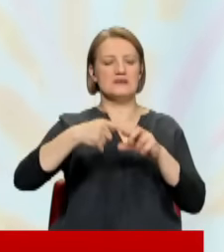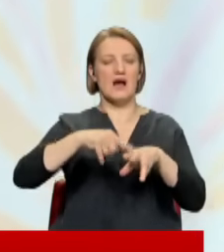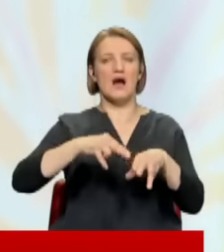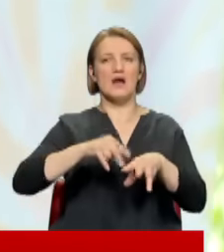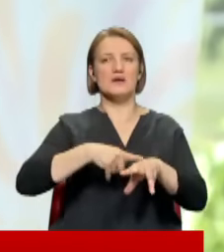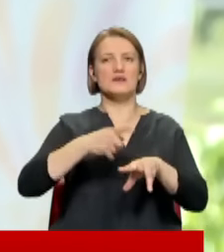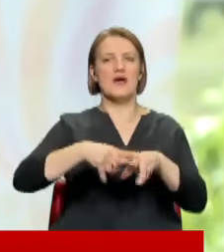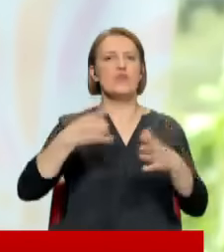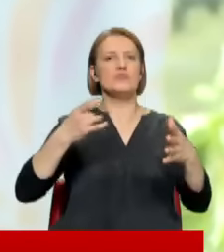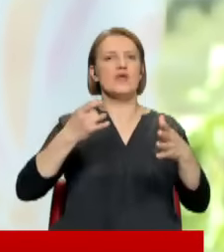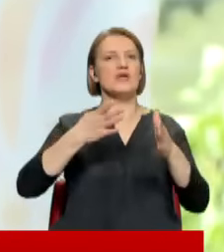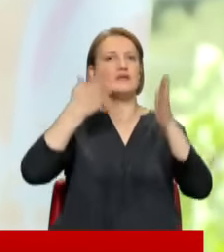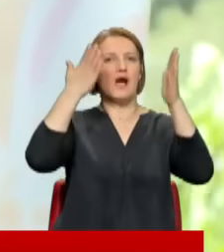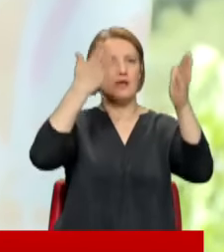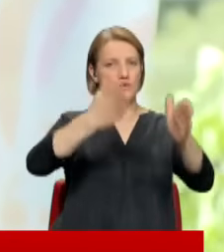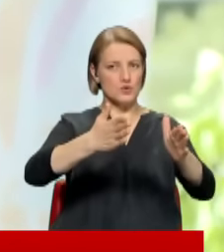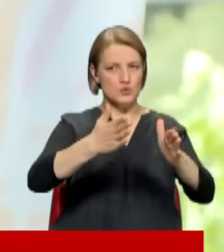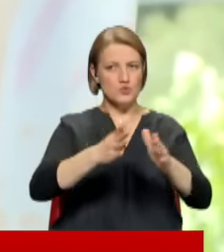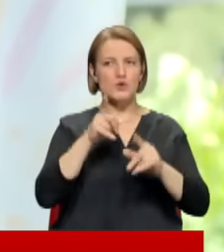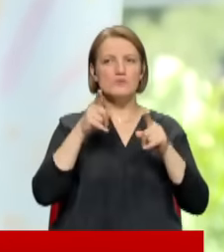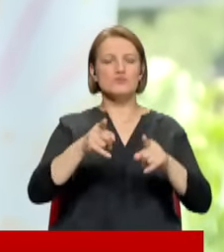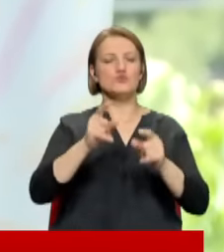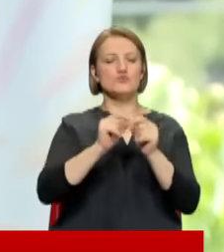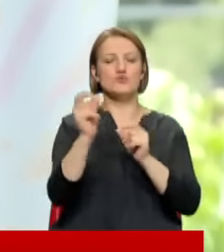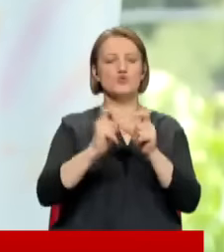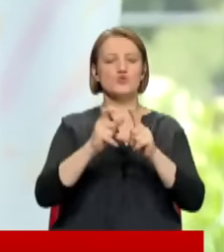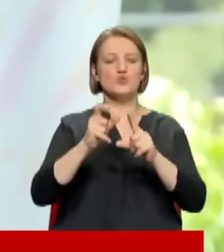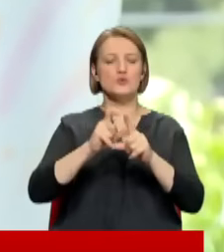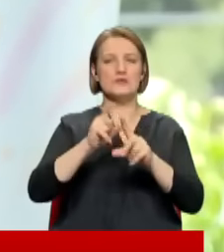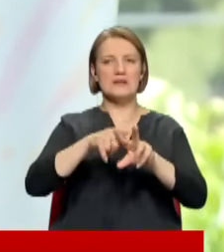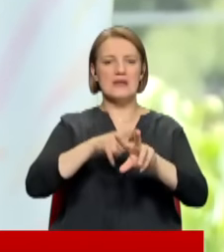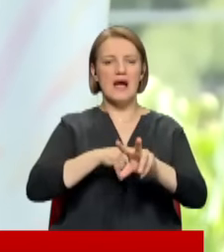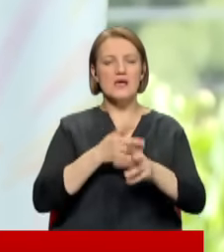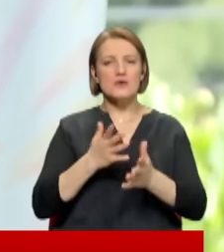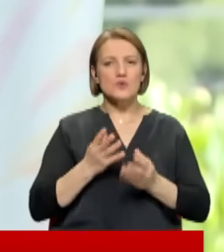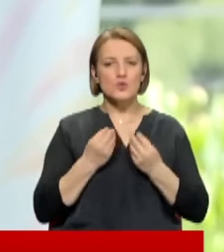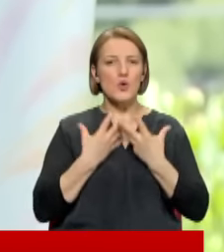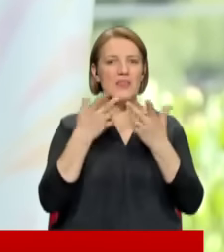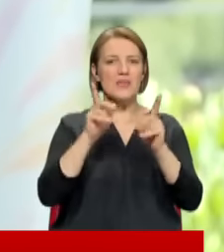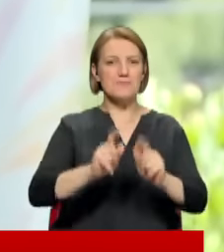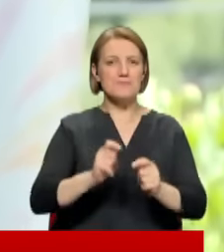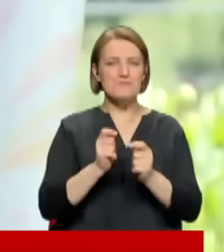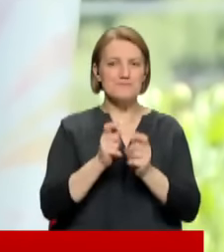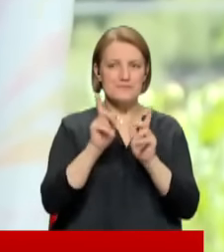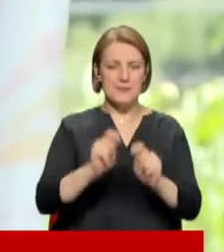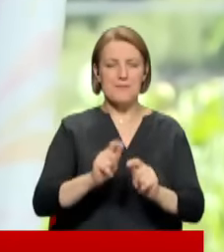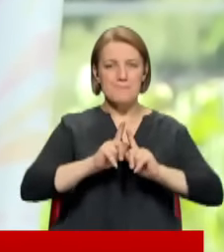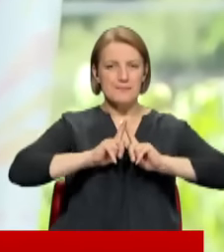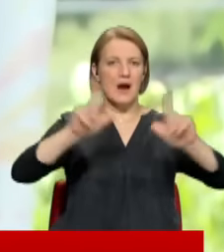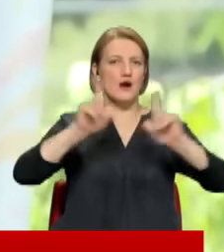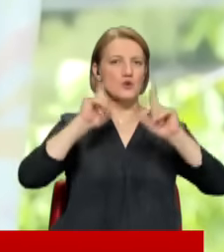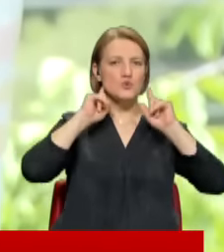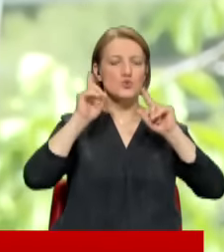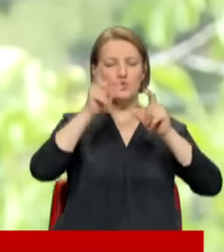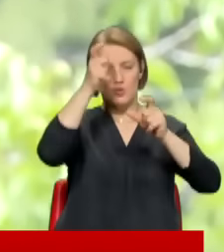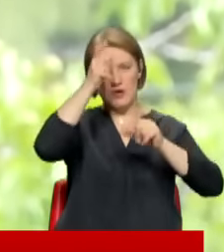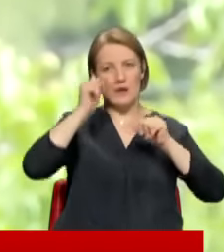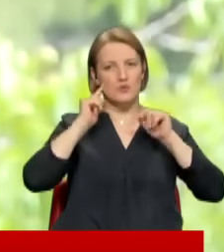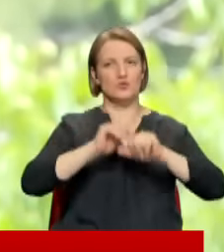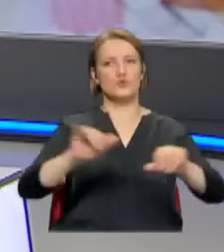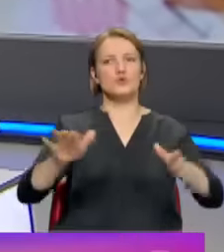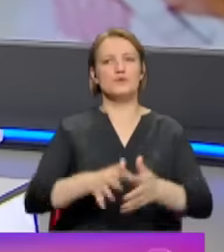gidiyoruz, Tekirdağ'a gidiyoruz, buğday üreticisinin isyanını duyuyoruz, bütün Türkiye'ye